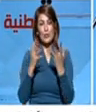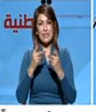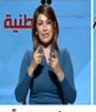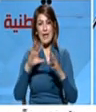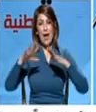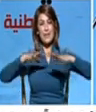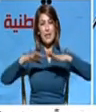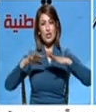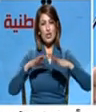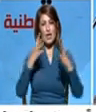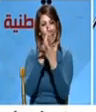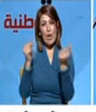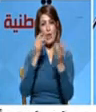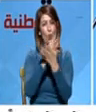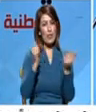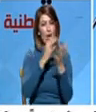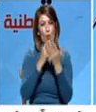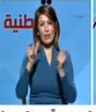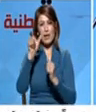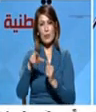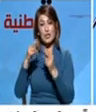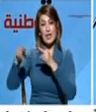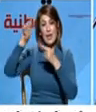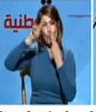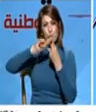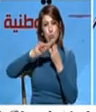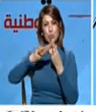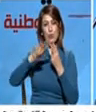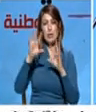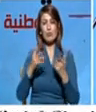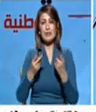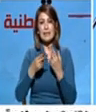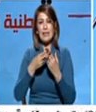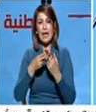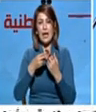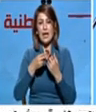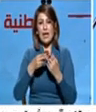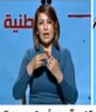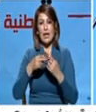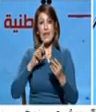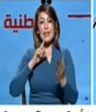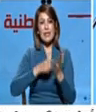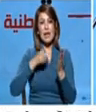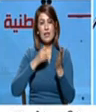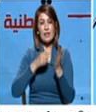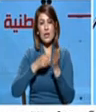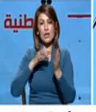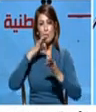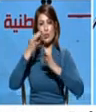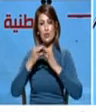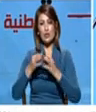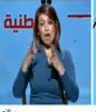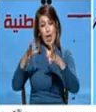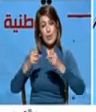والاجراءات المحموله عليها وت ونرجع الالكترونيه اللي عملناها وفعلناه حتى قبل الاطار القانوني يسهلوا الناس ونقبل